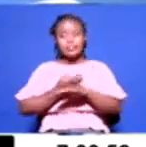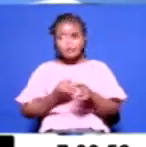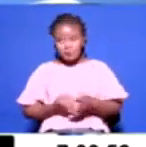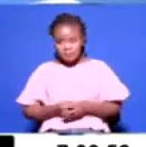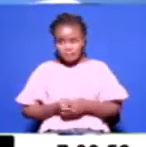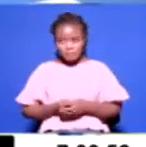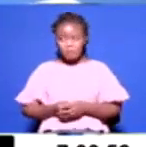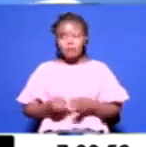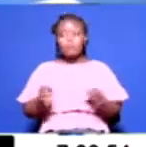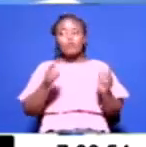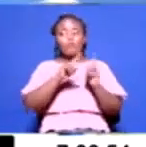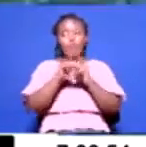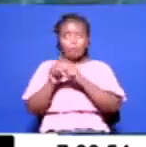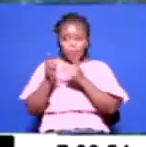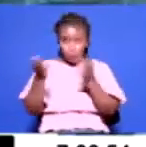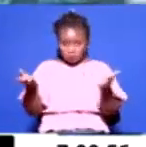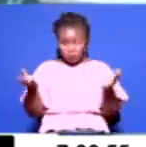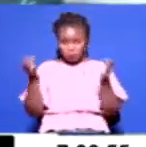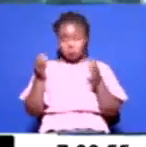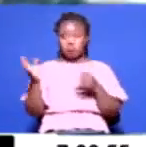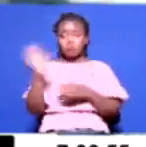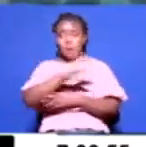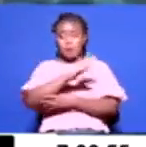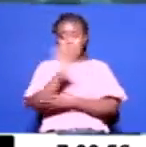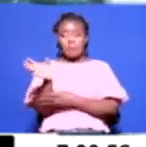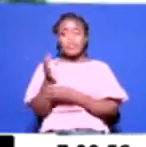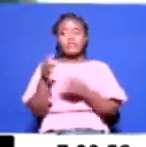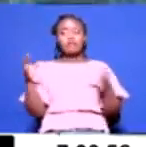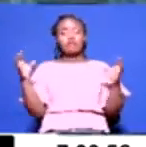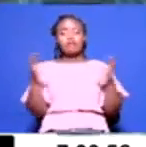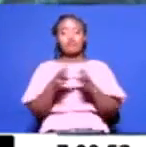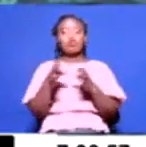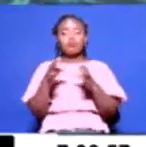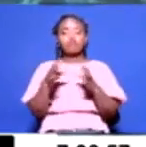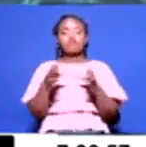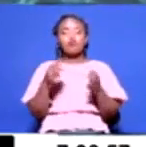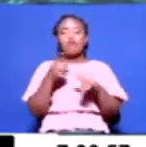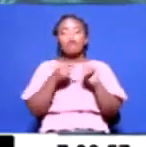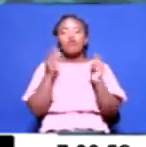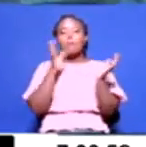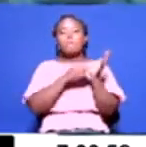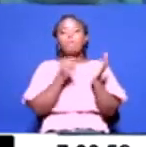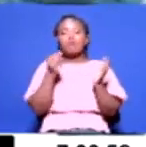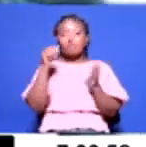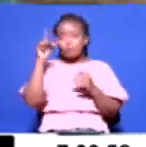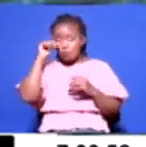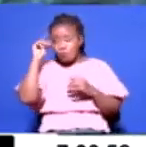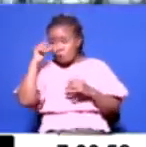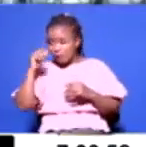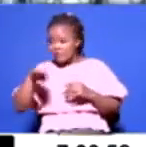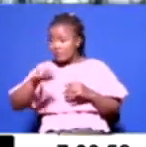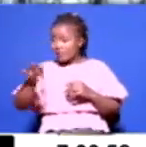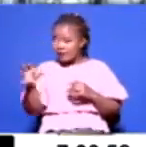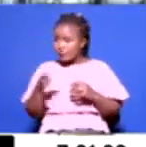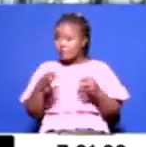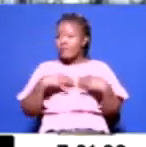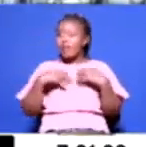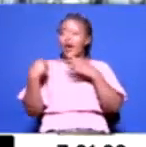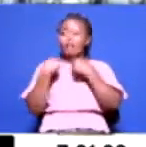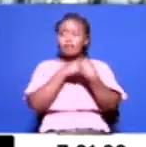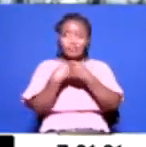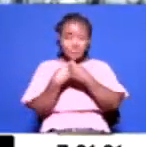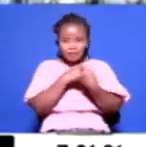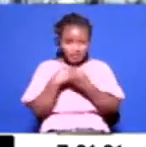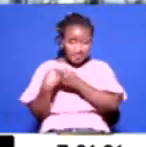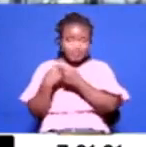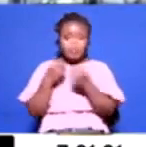Wakati huo huo, chama cha Wiper Democratic Movement katika kaunti ya Mombasa kimekumbwa na utata kufuatia kujiunga kwa aliyekuwa gavana